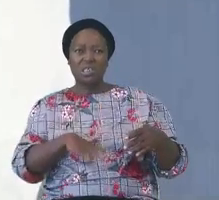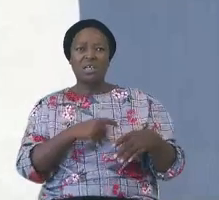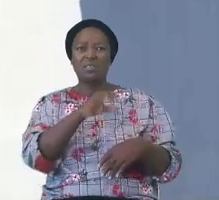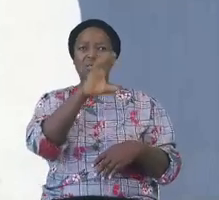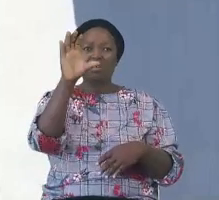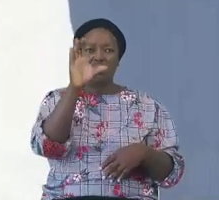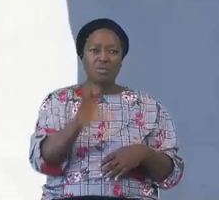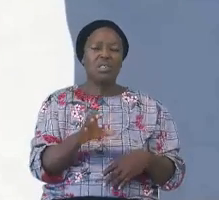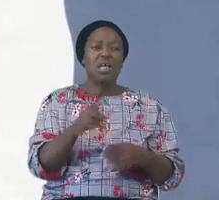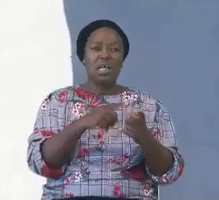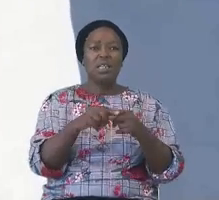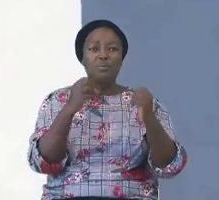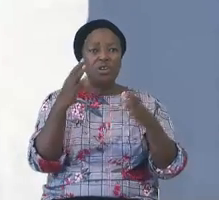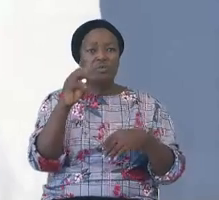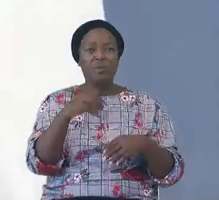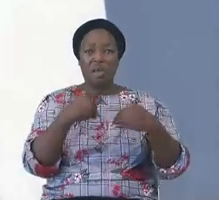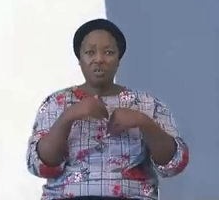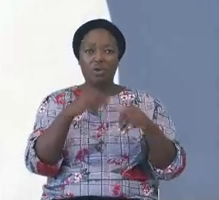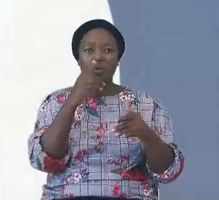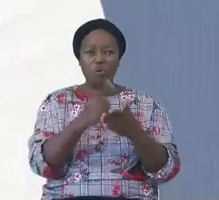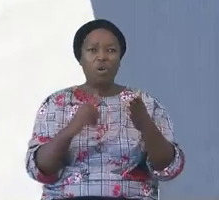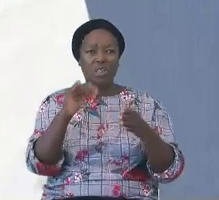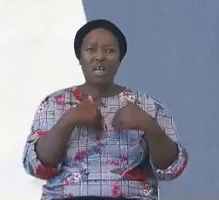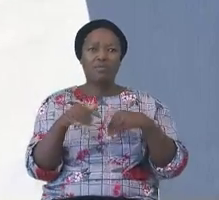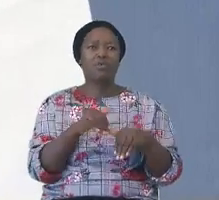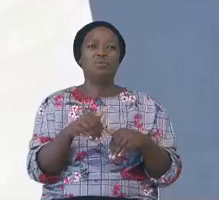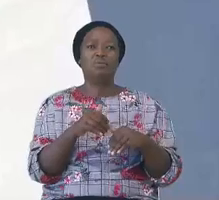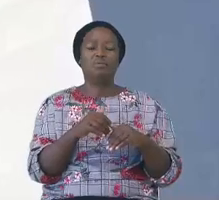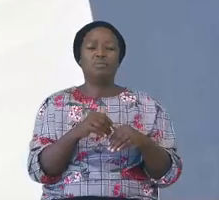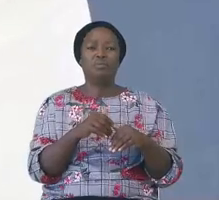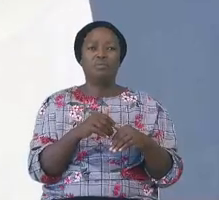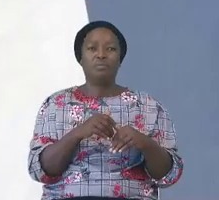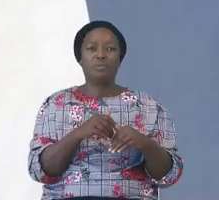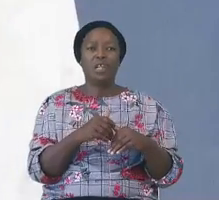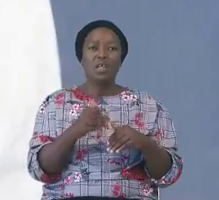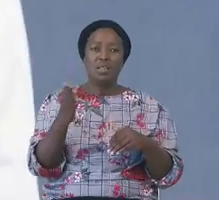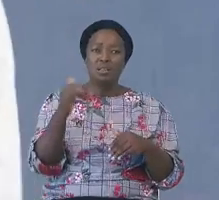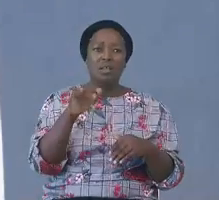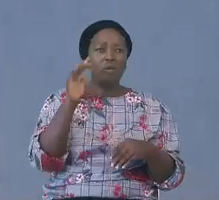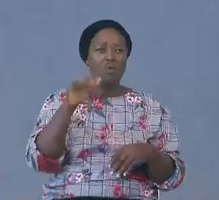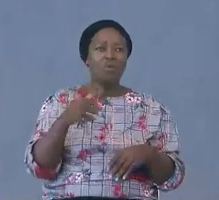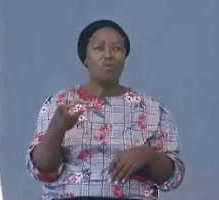Christ. Et beaucoup de ces pécheurs, après qu'ils aient fait ce qu'ils aient fait,